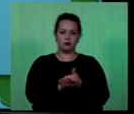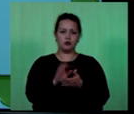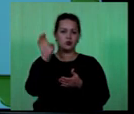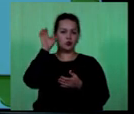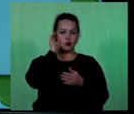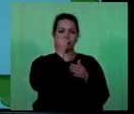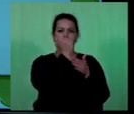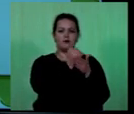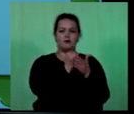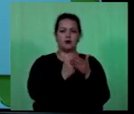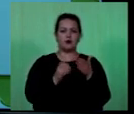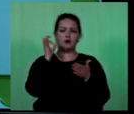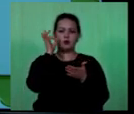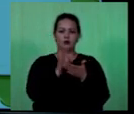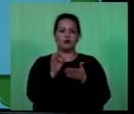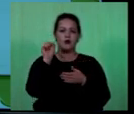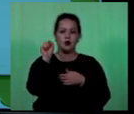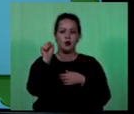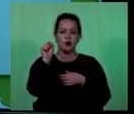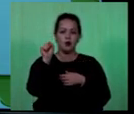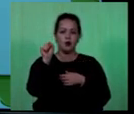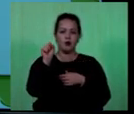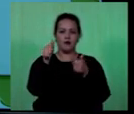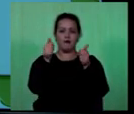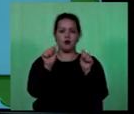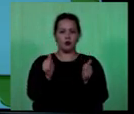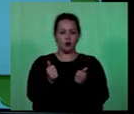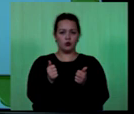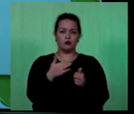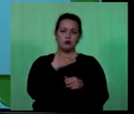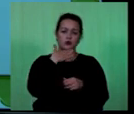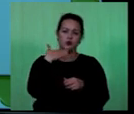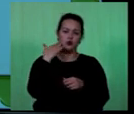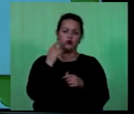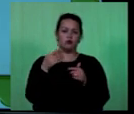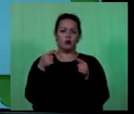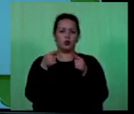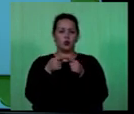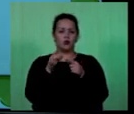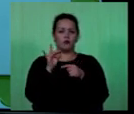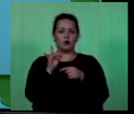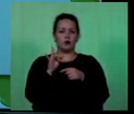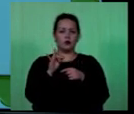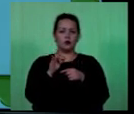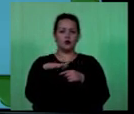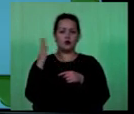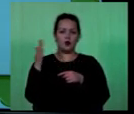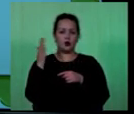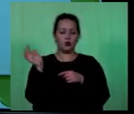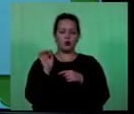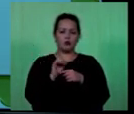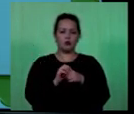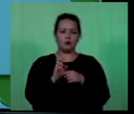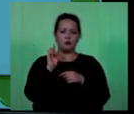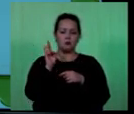варианты ответов а фигура с множеством углов и сторон б